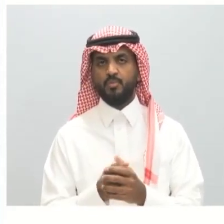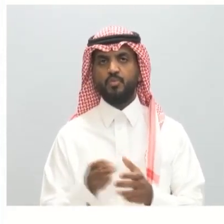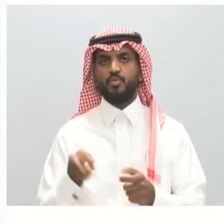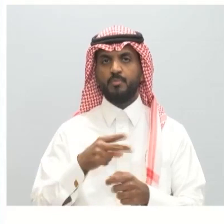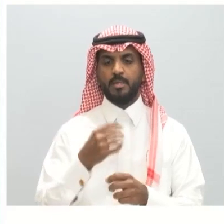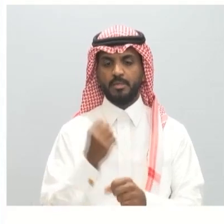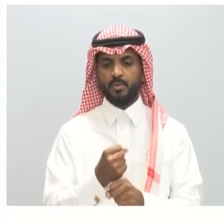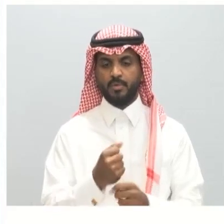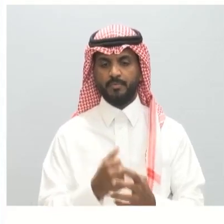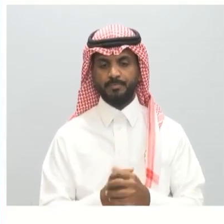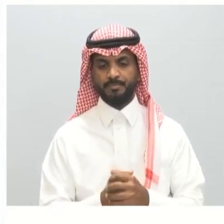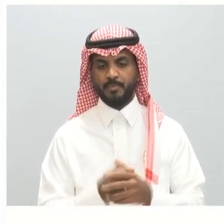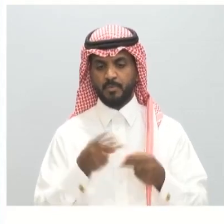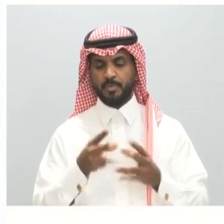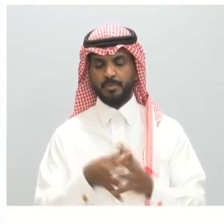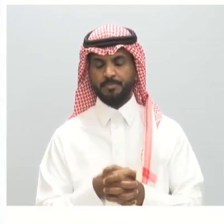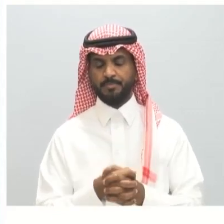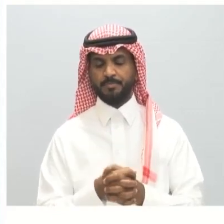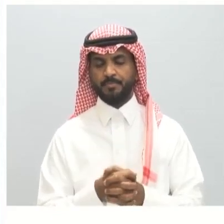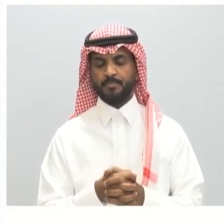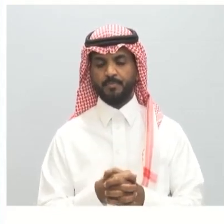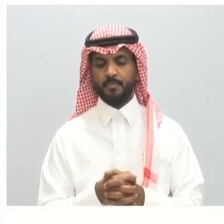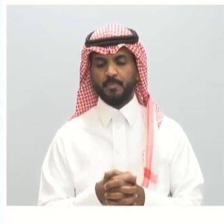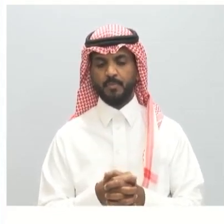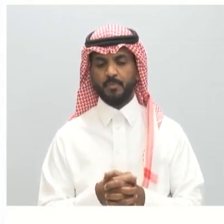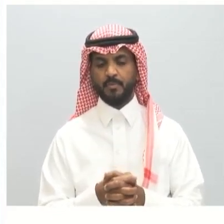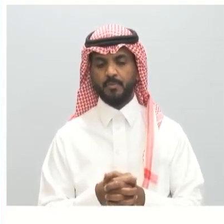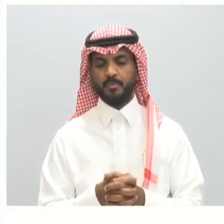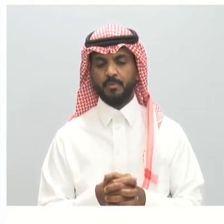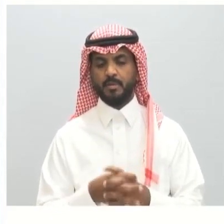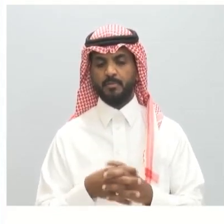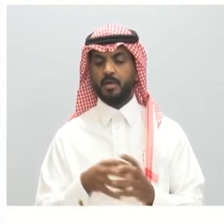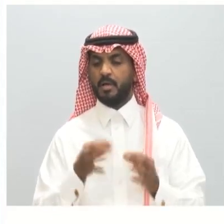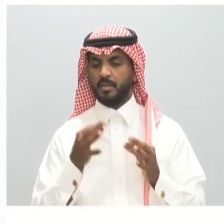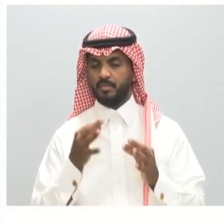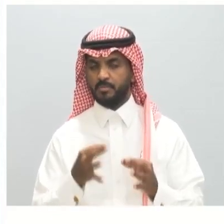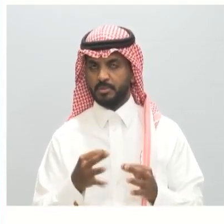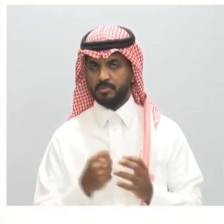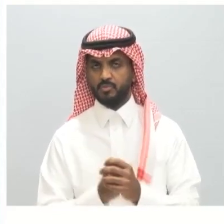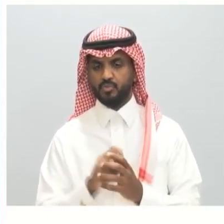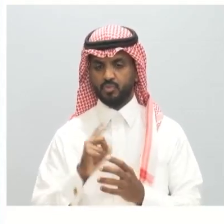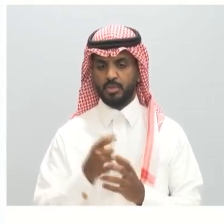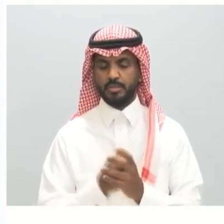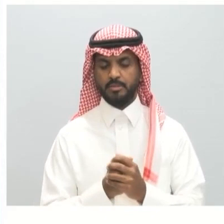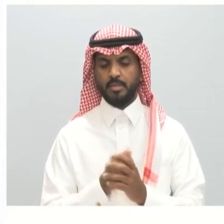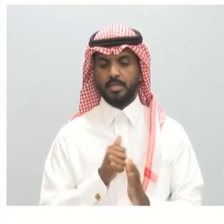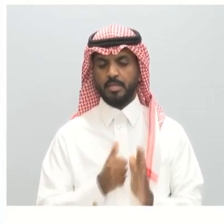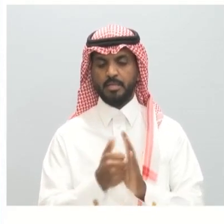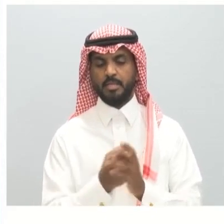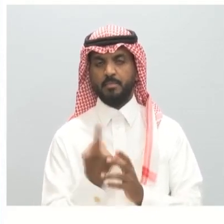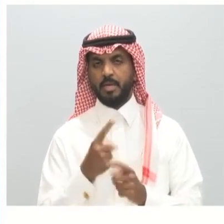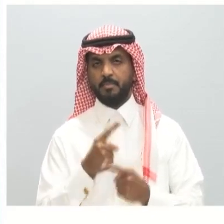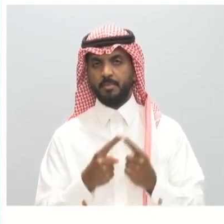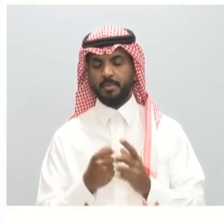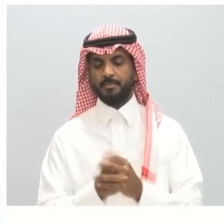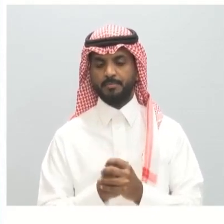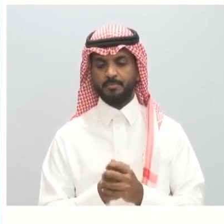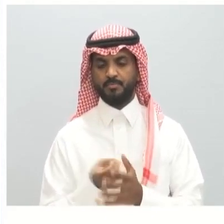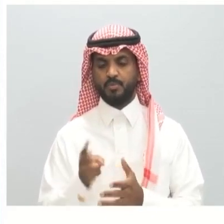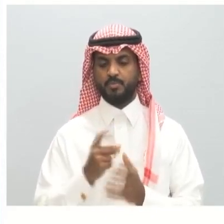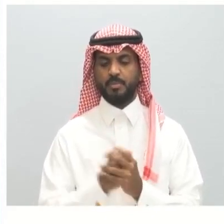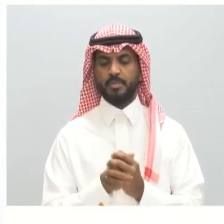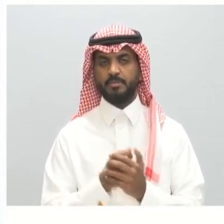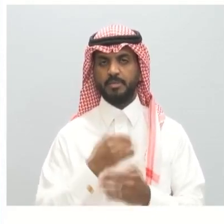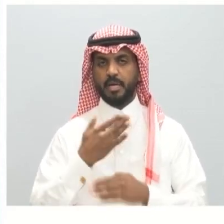التوقف في البدايه وضعنا لبنت عندما بدات بعد ذلك ضبطنا سرعه القياده الى 100% ومن ثم